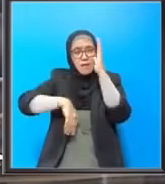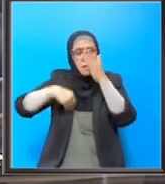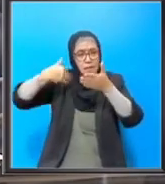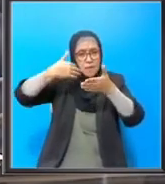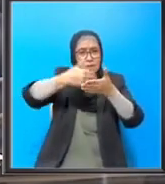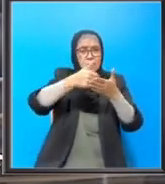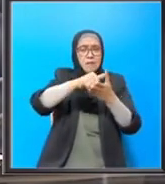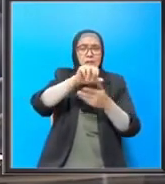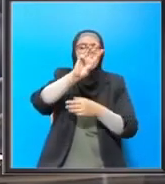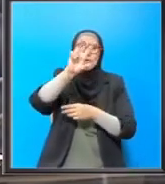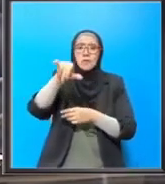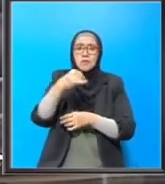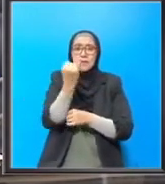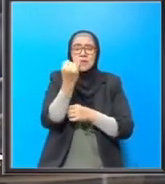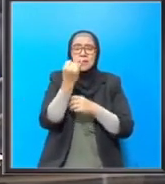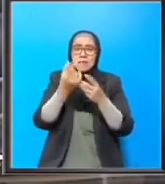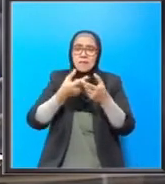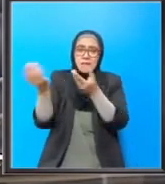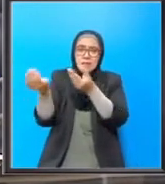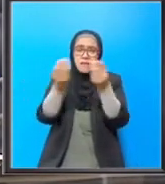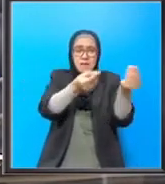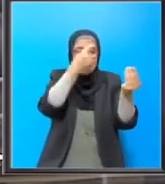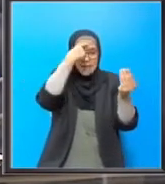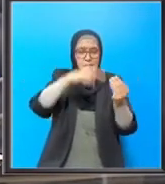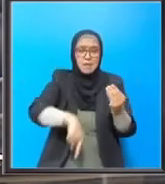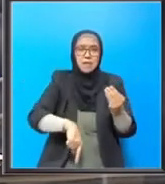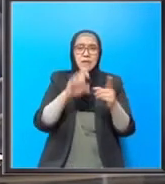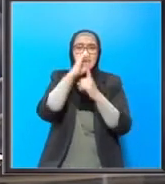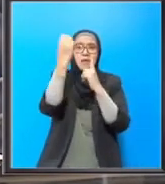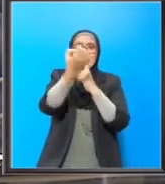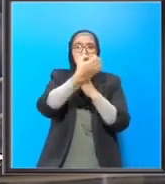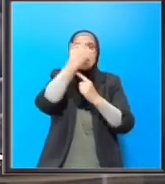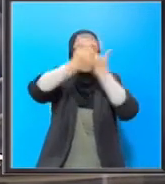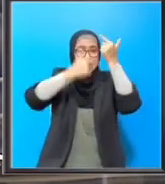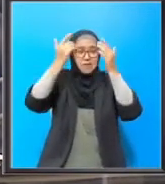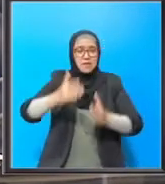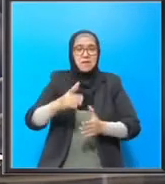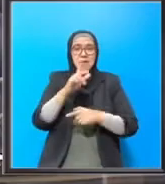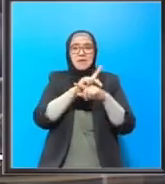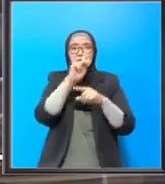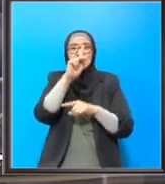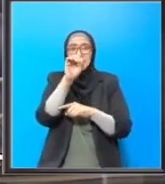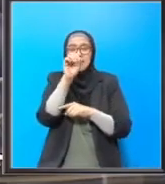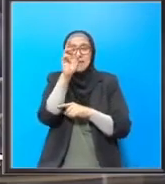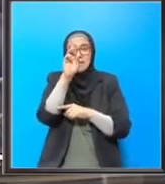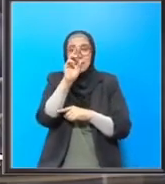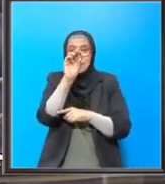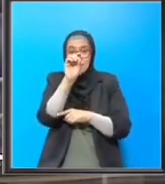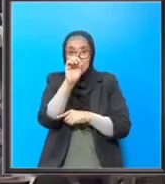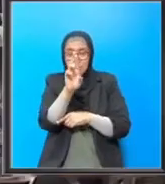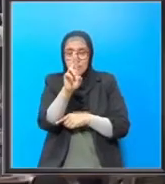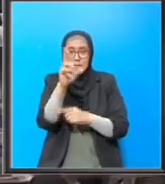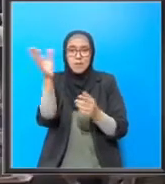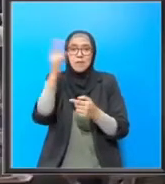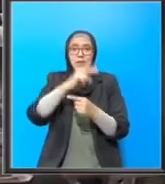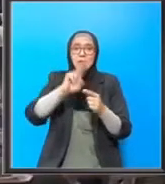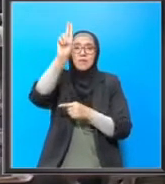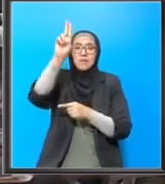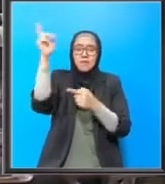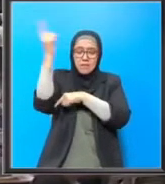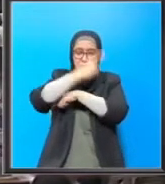untuk program Eco pelancongan Korea Utara dana pada hari ini eh